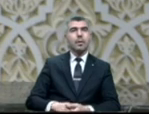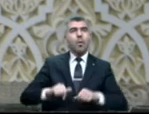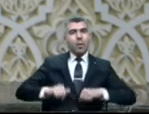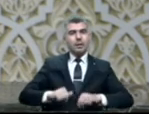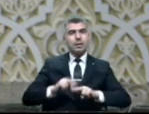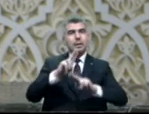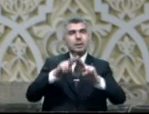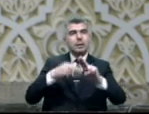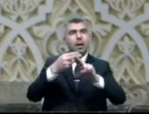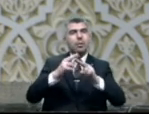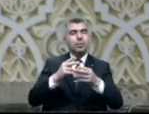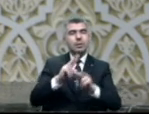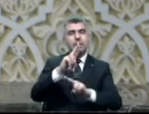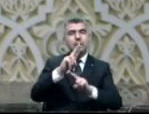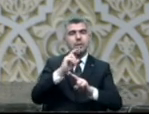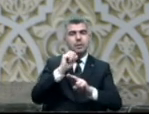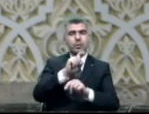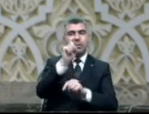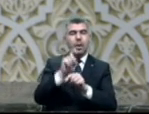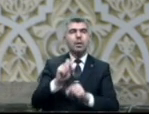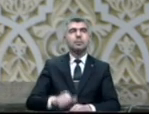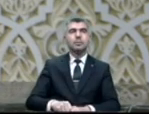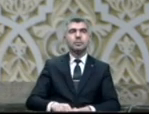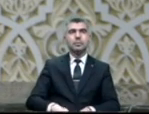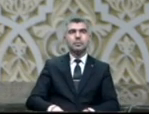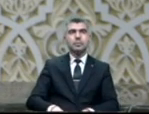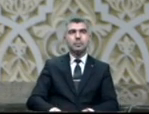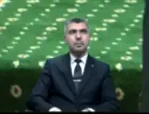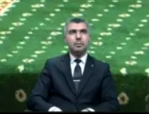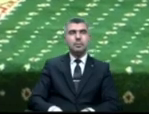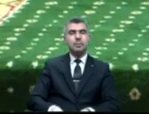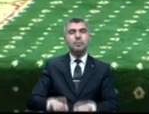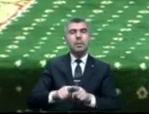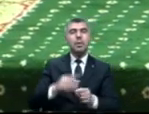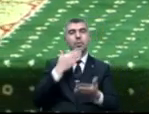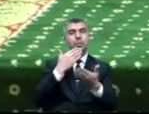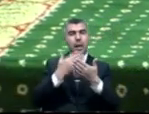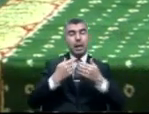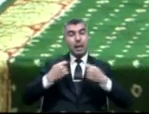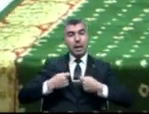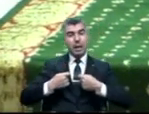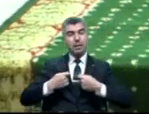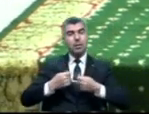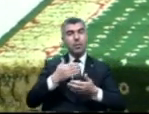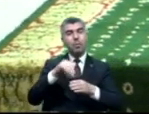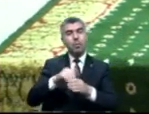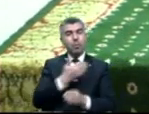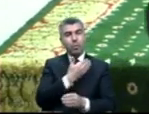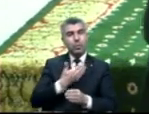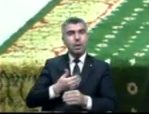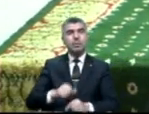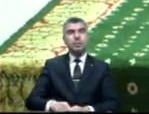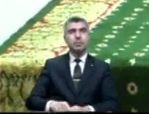الآن السيد الوزير للرد على التعقيبات، تفضلوا السيد الوزير. أنا سيد الرئيس، سيدات والسادة المستشارون